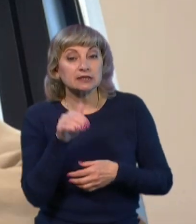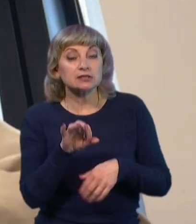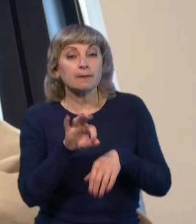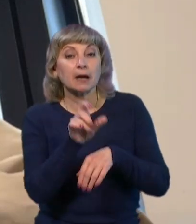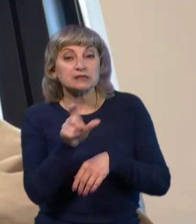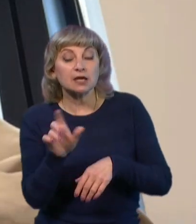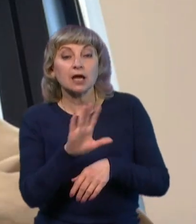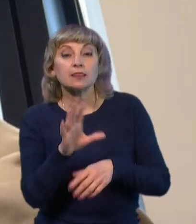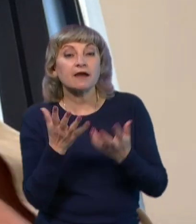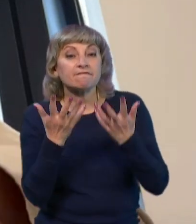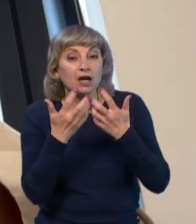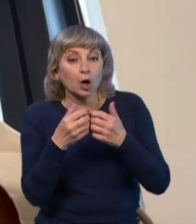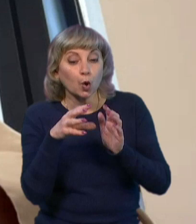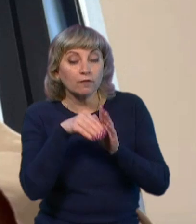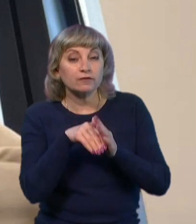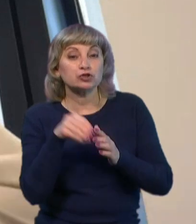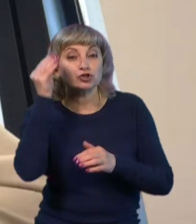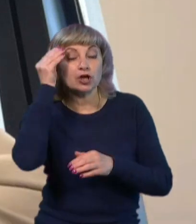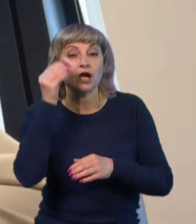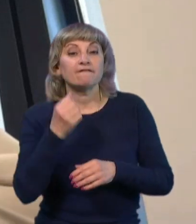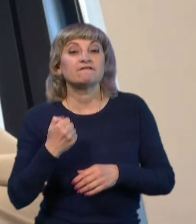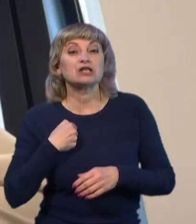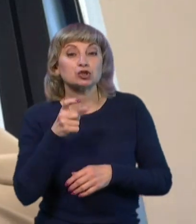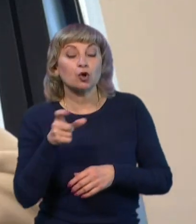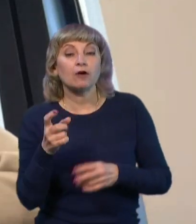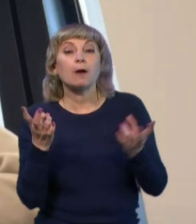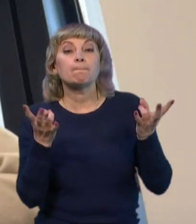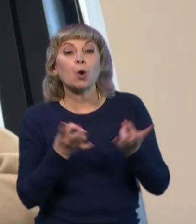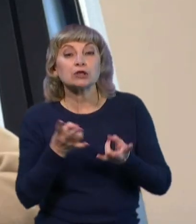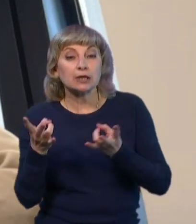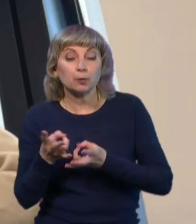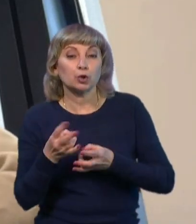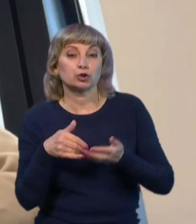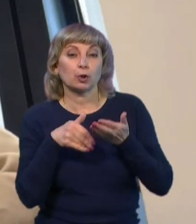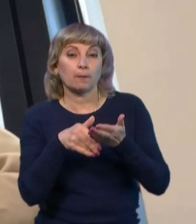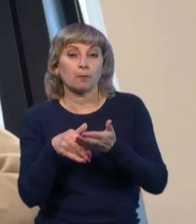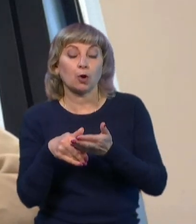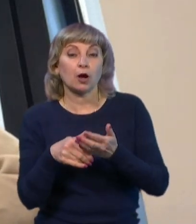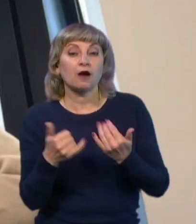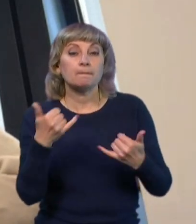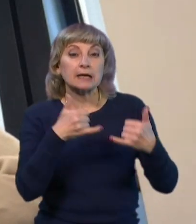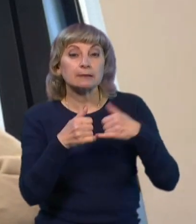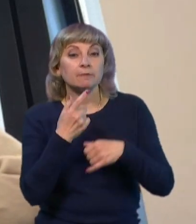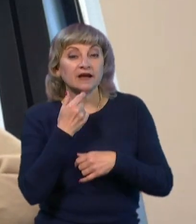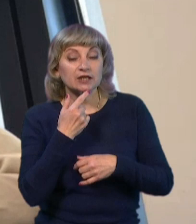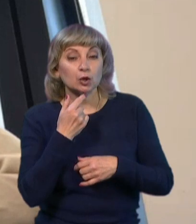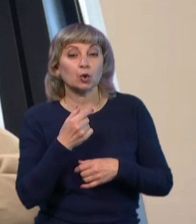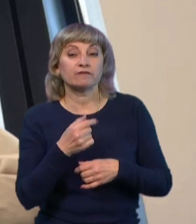пацієнтів, не враховуючи військових, потребують допомоги в переливанні крові.